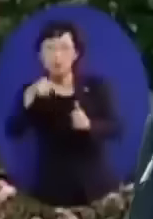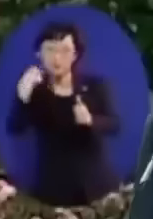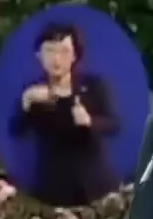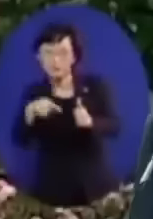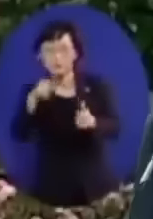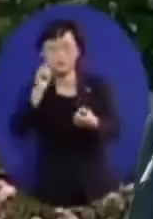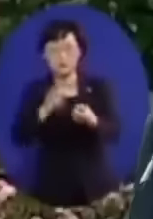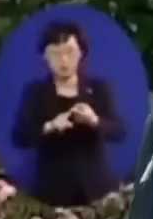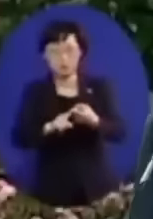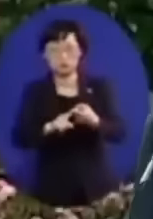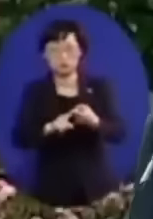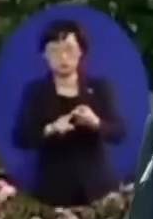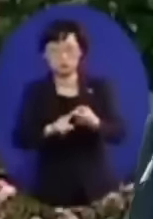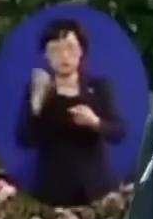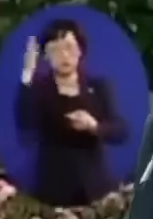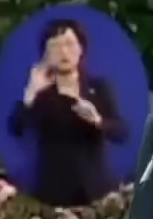말았습니다.